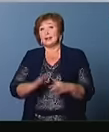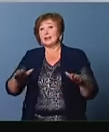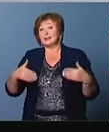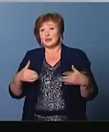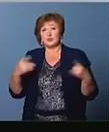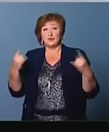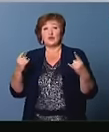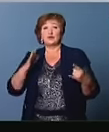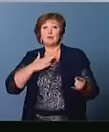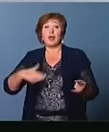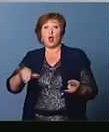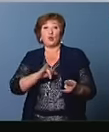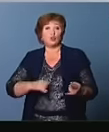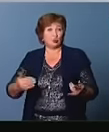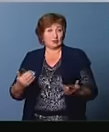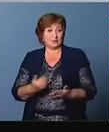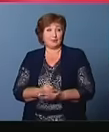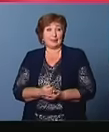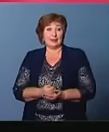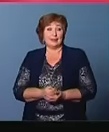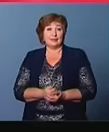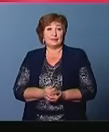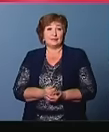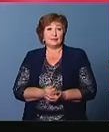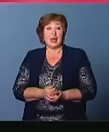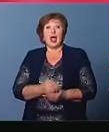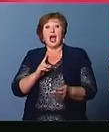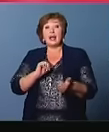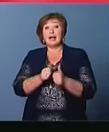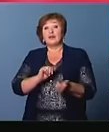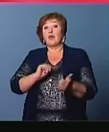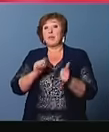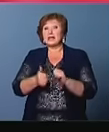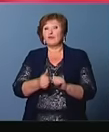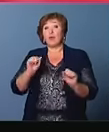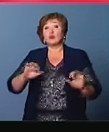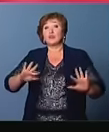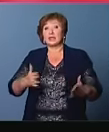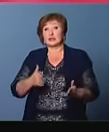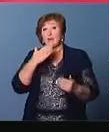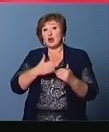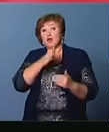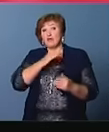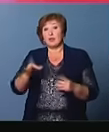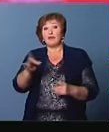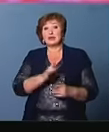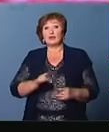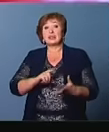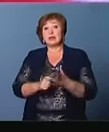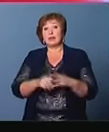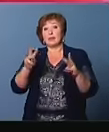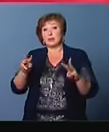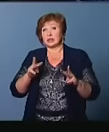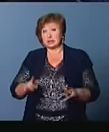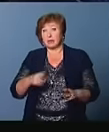Здравствуйте, в эфире новости Удмуртии, в студии Марина Симонова. Кадровые перестановки могут произойти в ближайшее время в республиканском кабинете